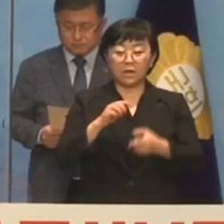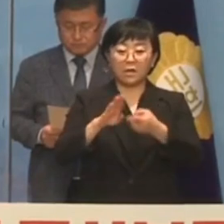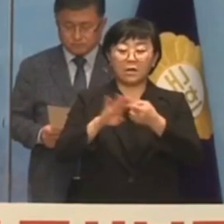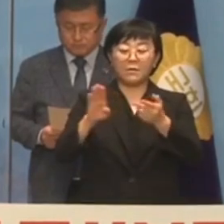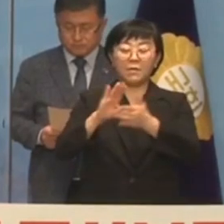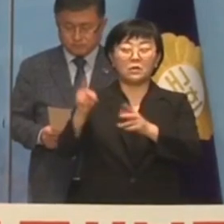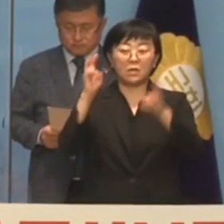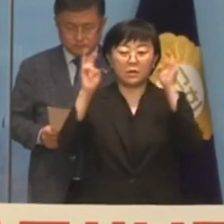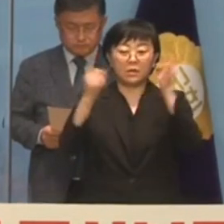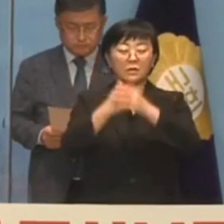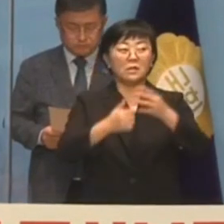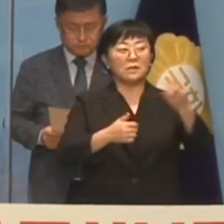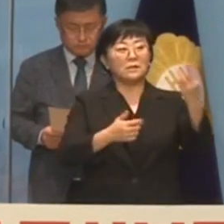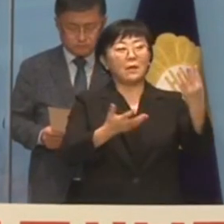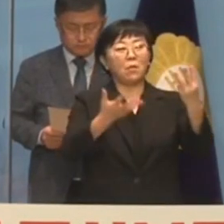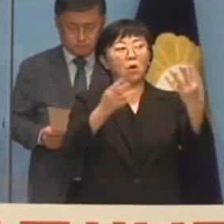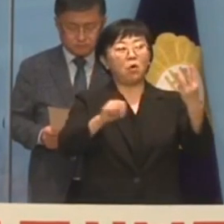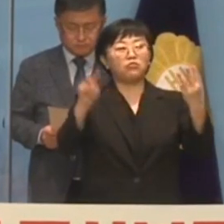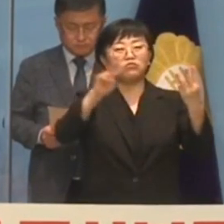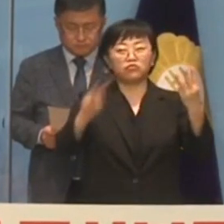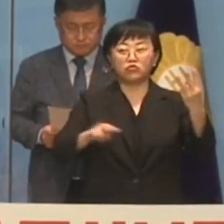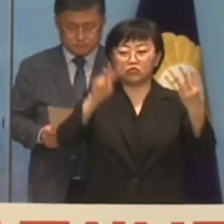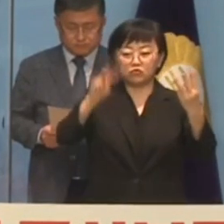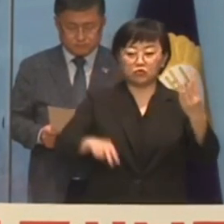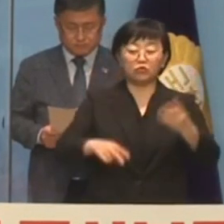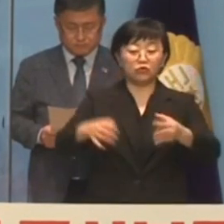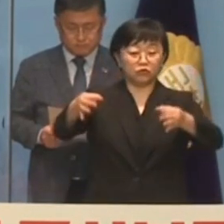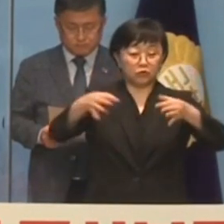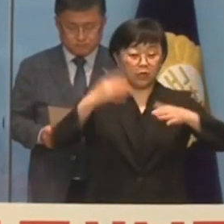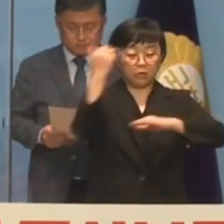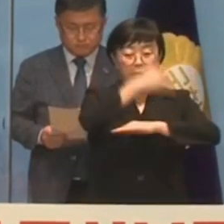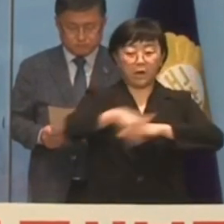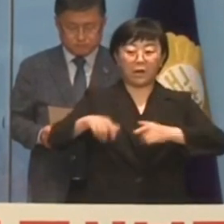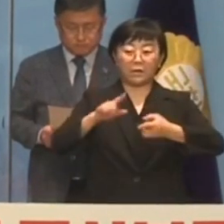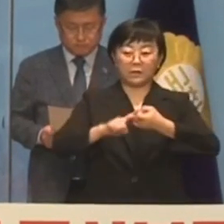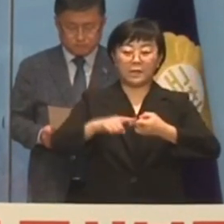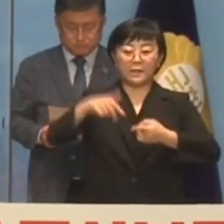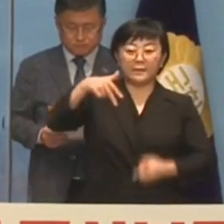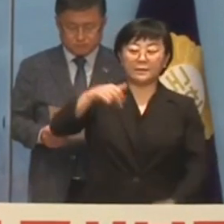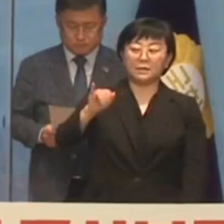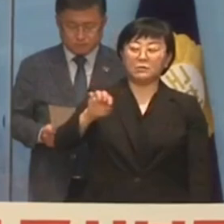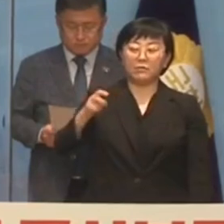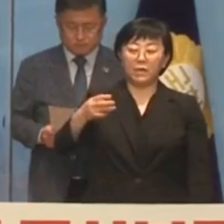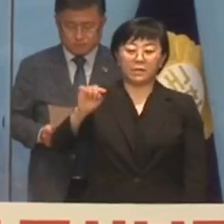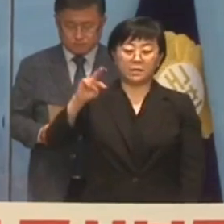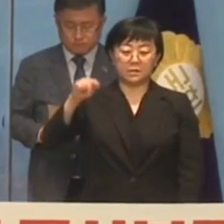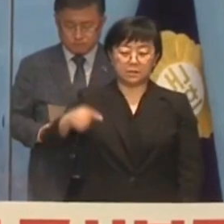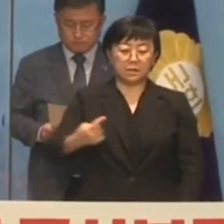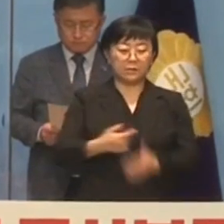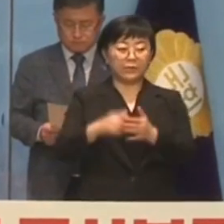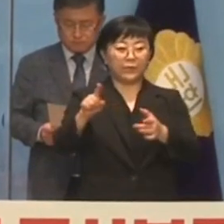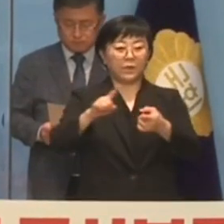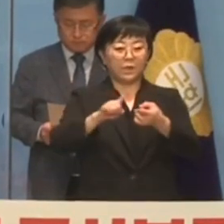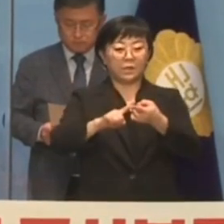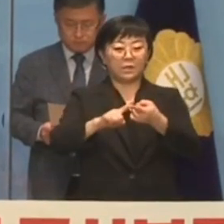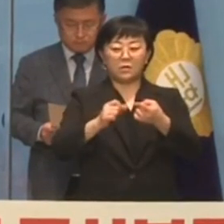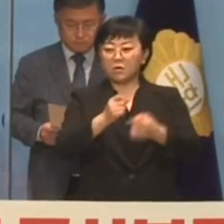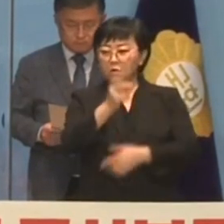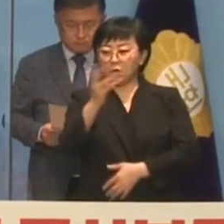베스타드사의 3억 불 국내 투자 계획을 비롯하여 지멘스 감회사, 제네럴 일렉트릭